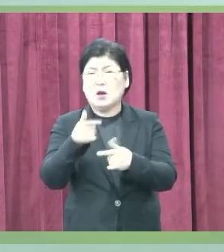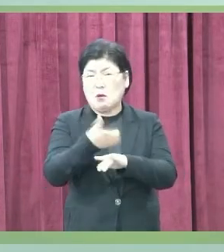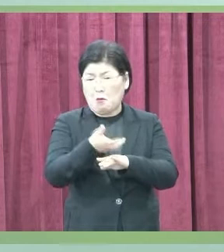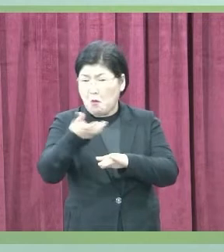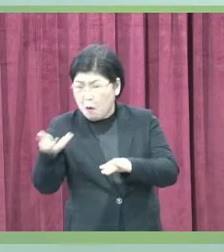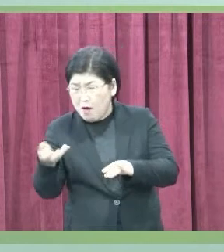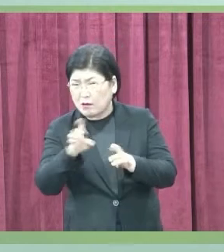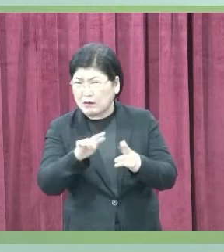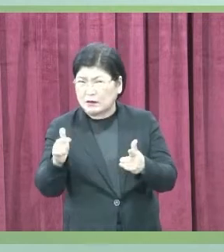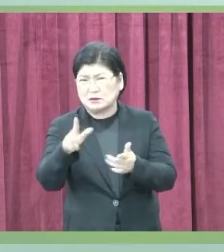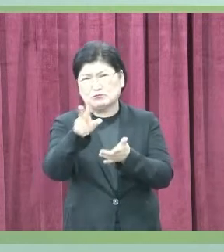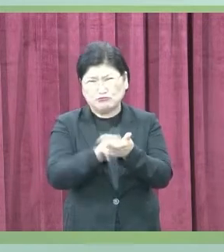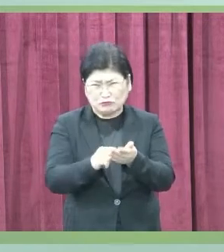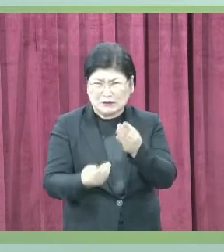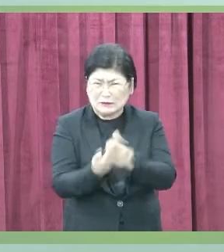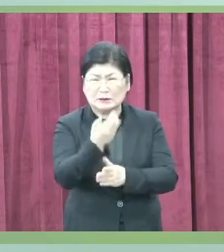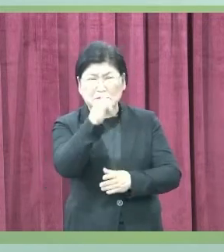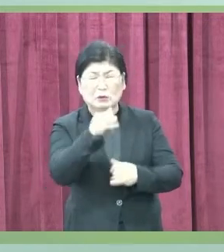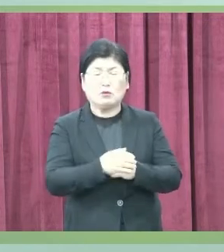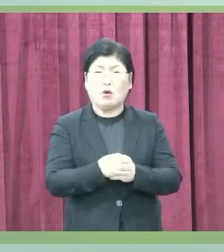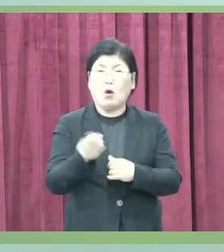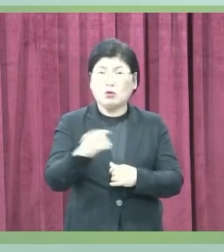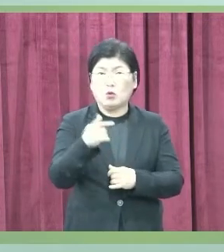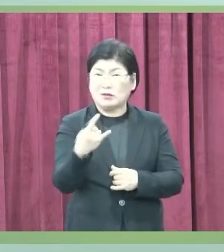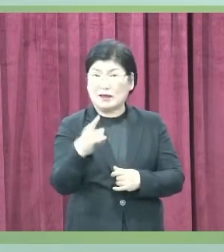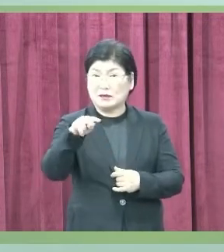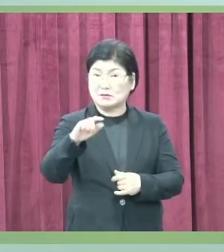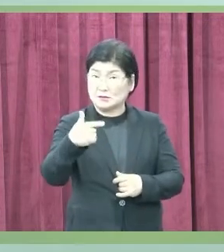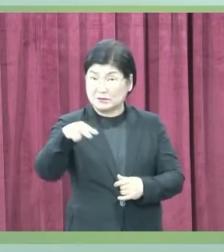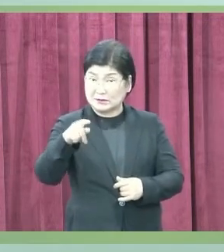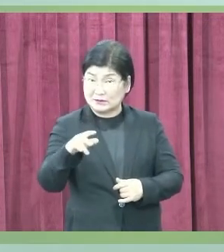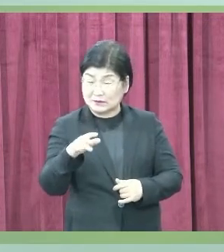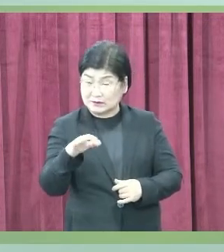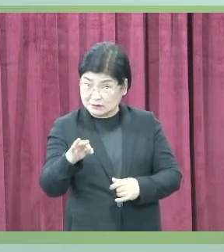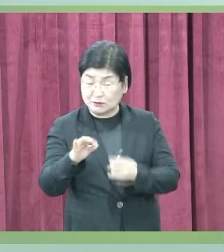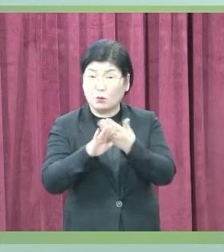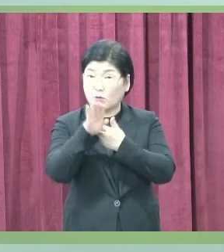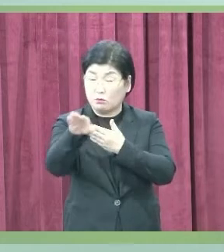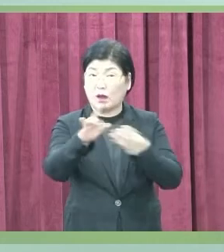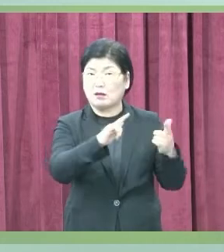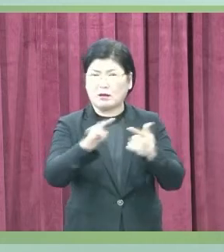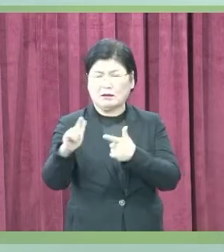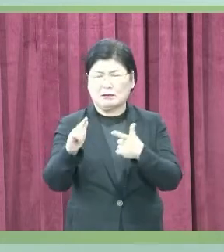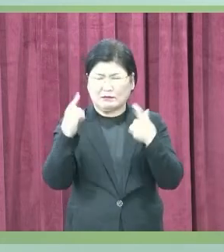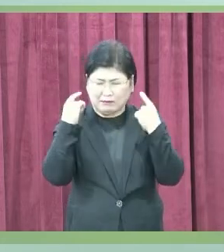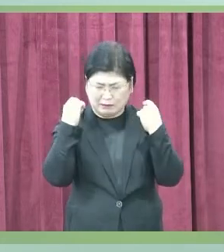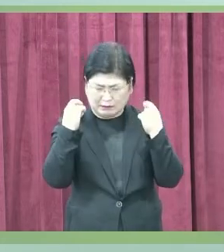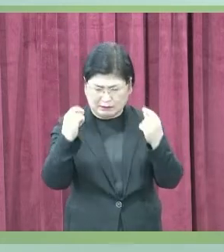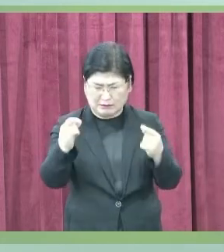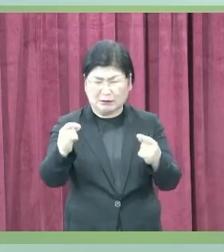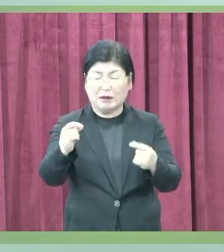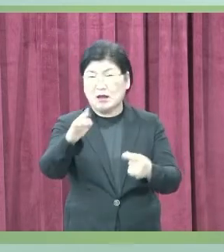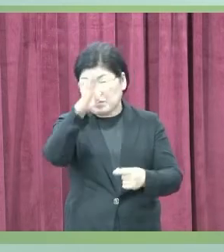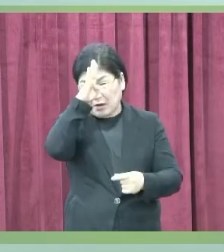상태, 여러 가지 악성 신생물 그다음에 뇌전증 같은 경우도 이제 뇌전증 외에도 여러 가지 만성 질환 가지고 있고 장류 요루도